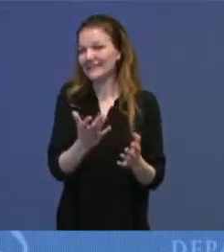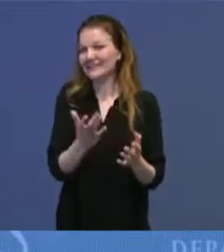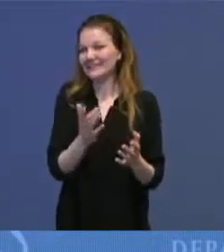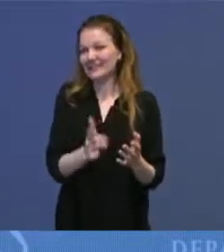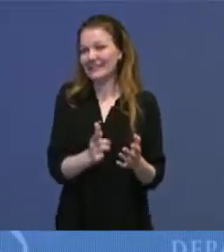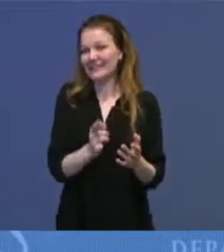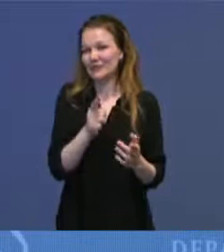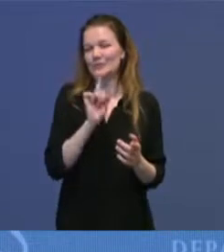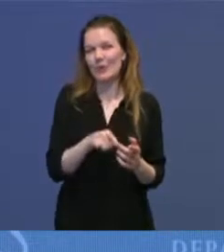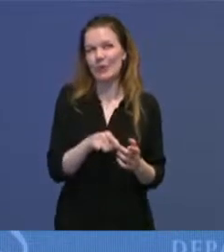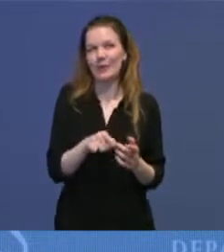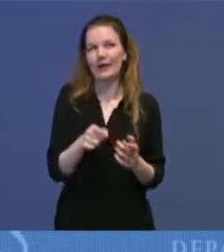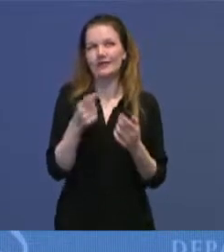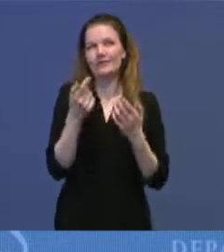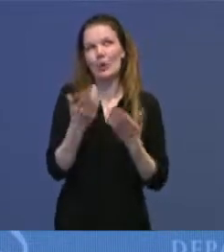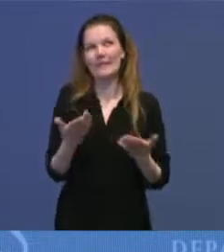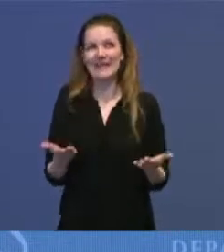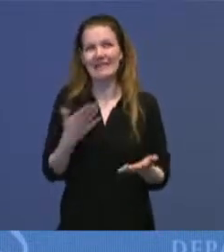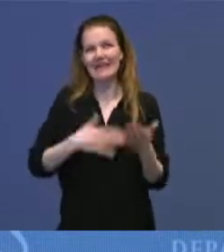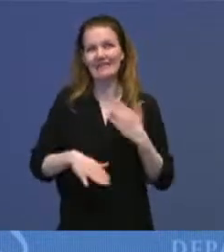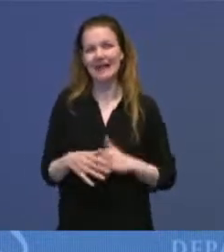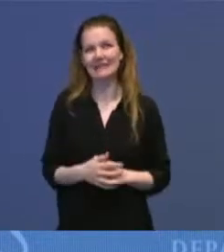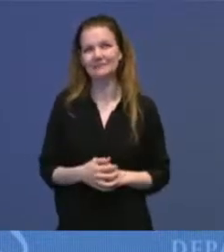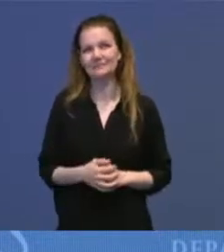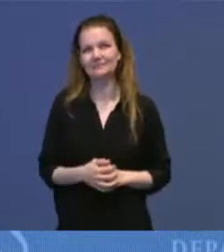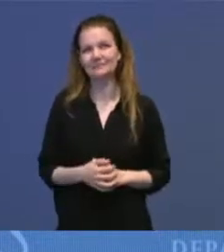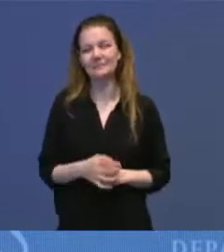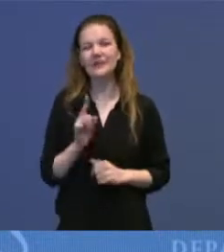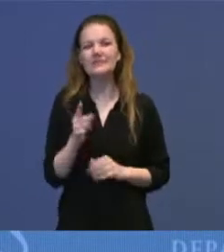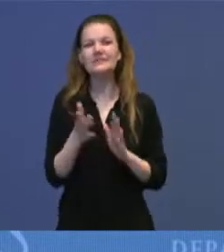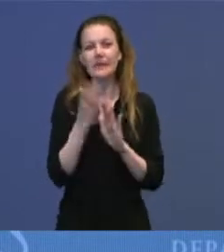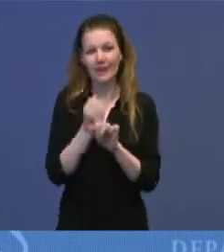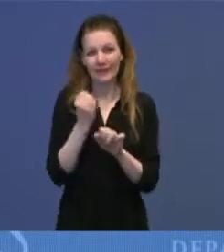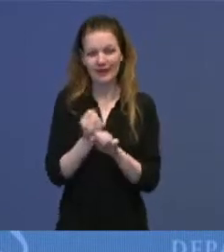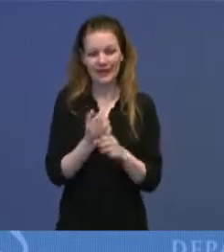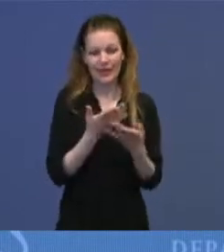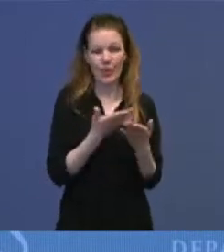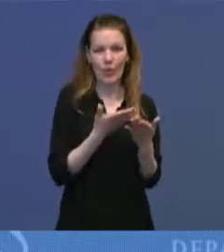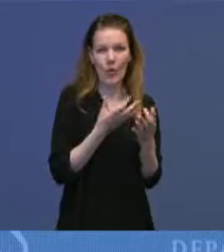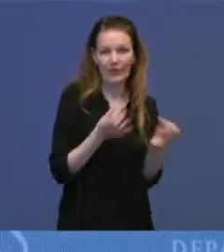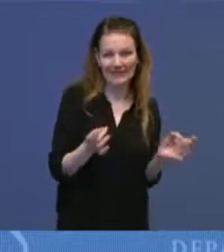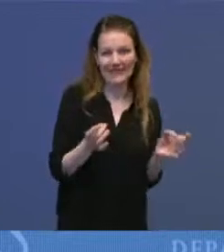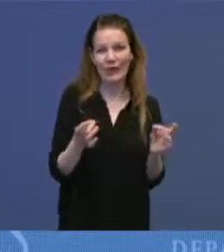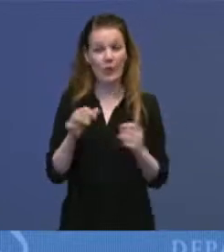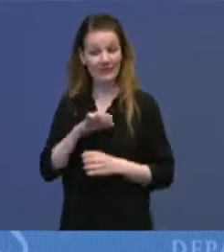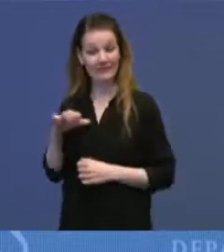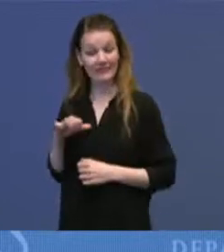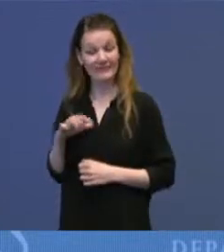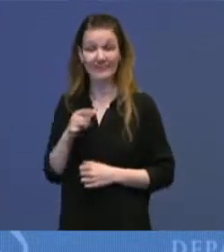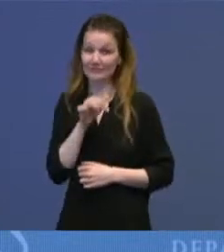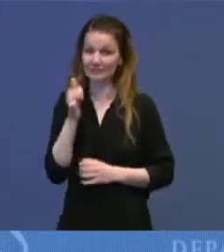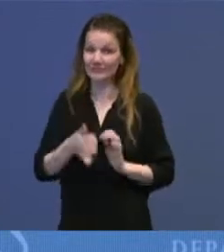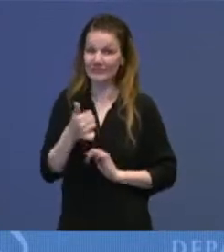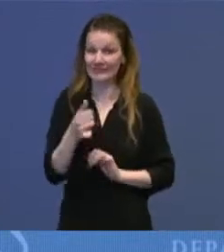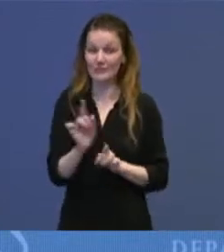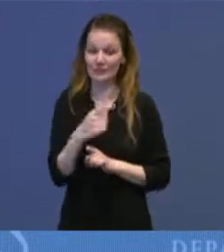om kommersiell velferd. Men samarbeid mellom offentlig og privat er viktig for at vi skal